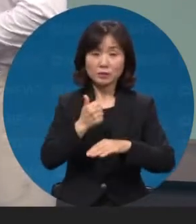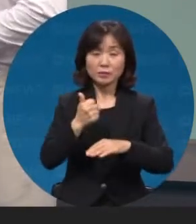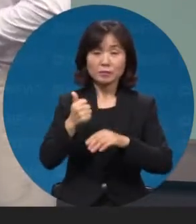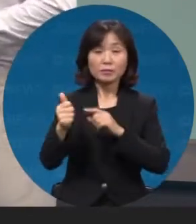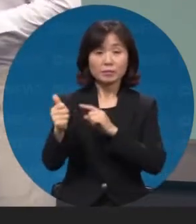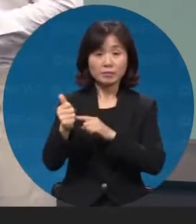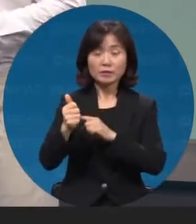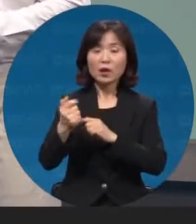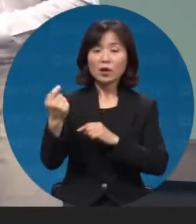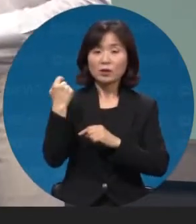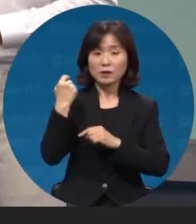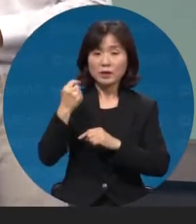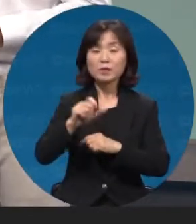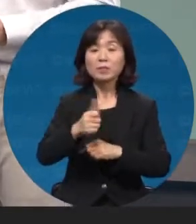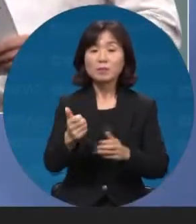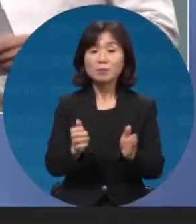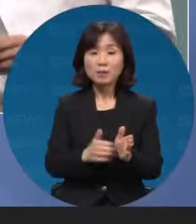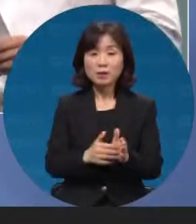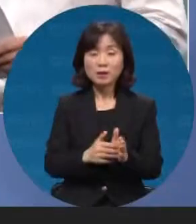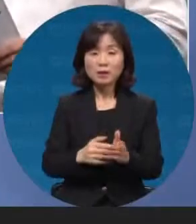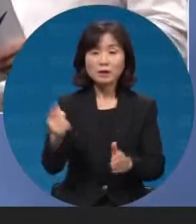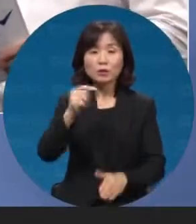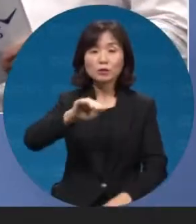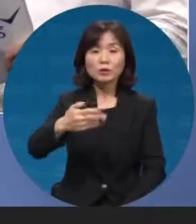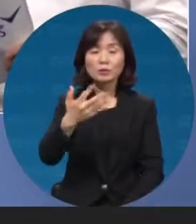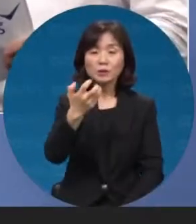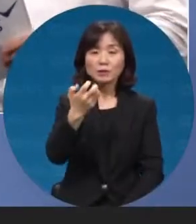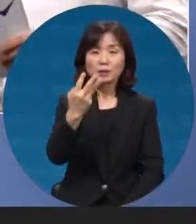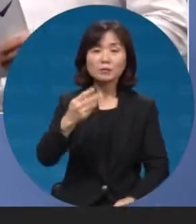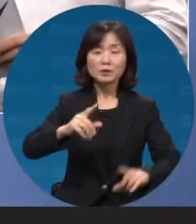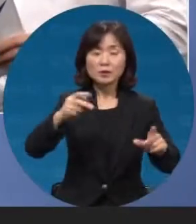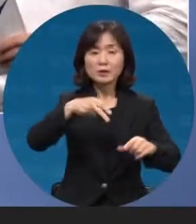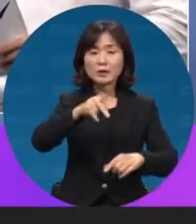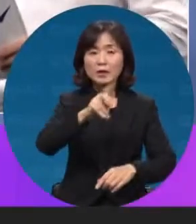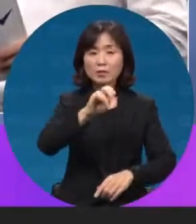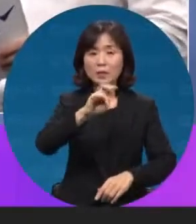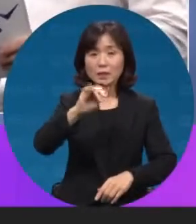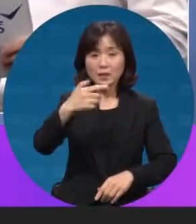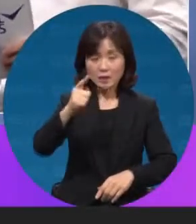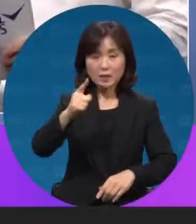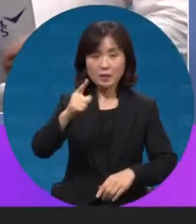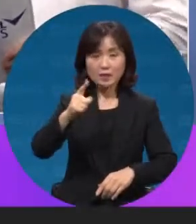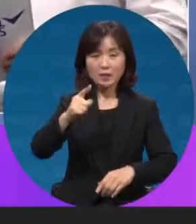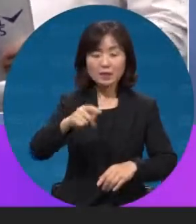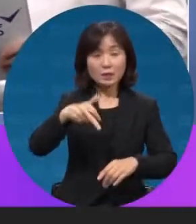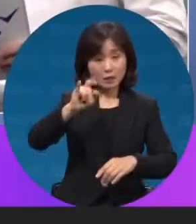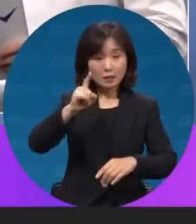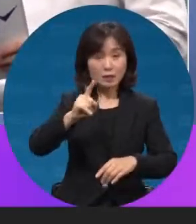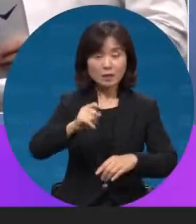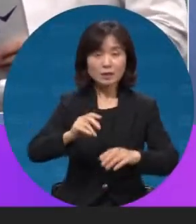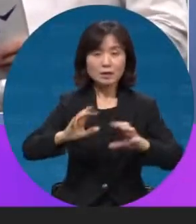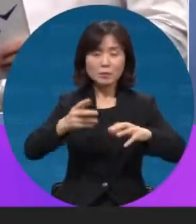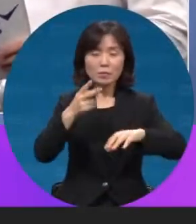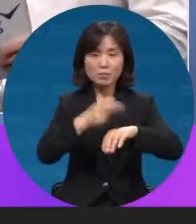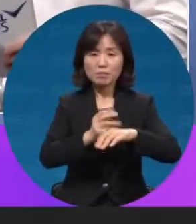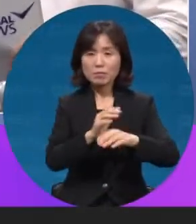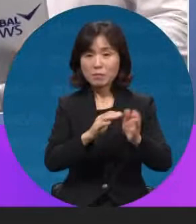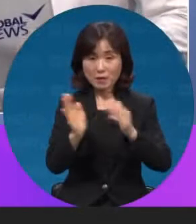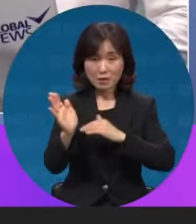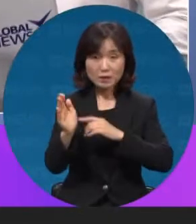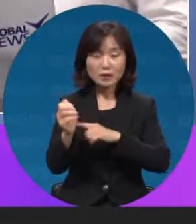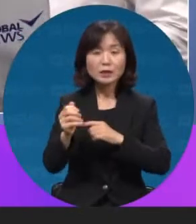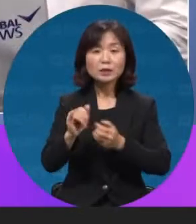숨을 거뒀습니다 1938 년생 자메이카 이민이 3인 파월 전 장관은 뉴욕시립대 학군단 을 거쳐